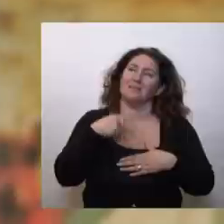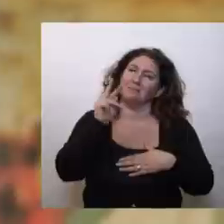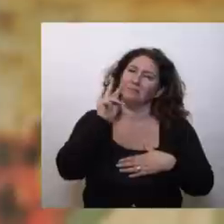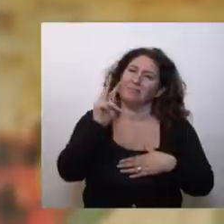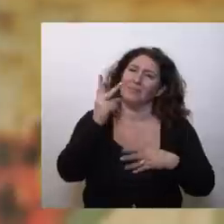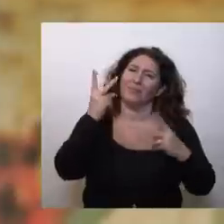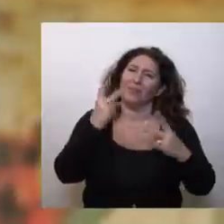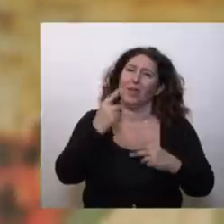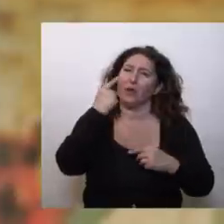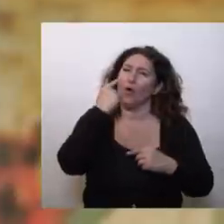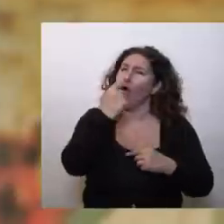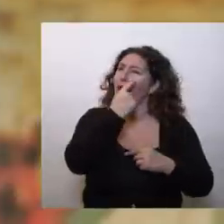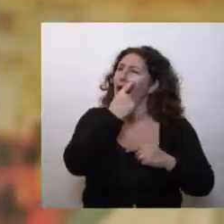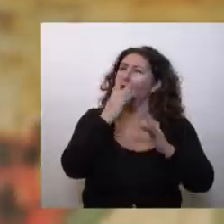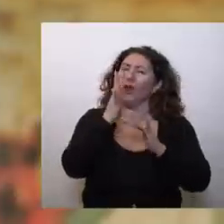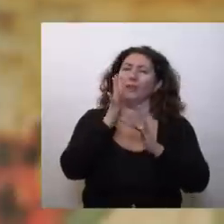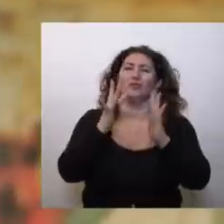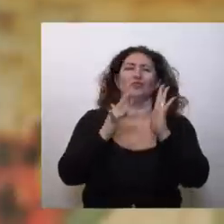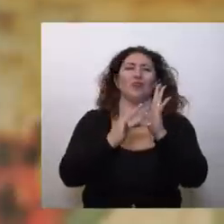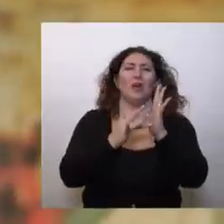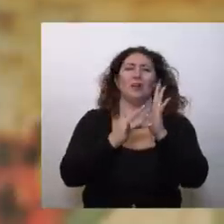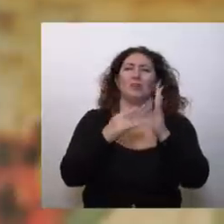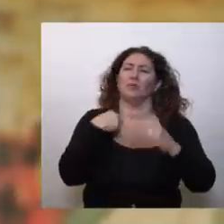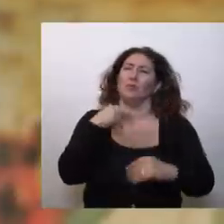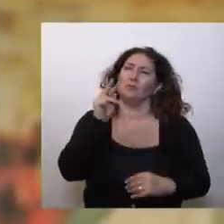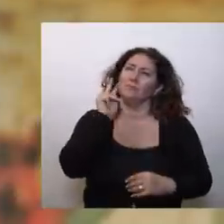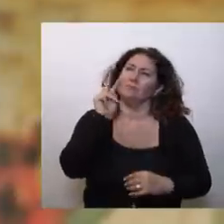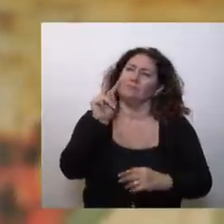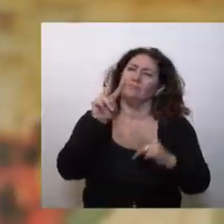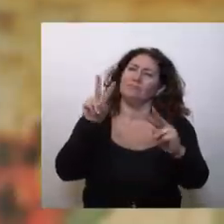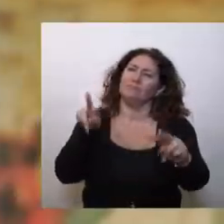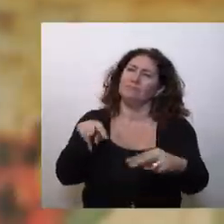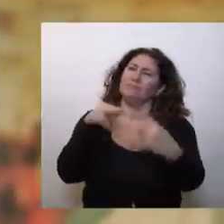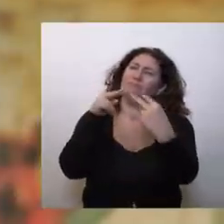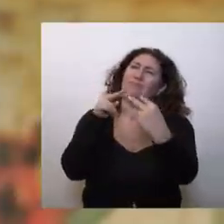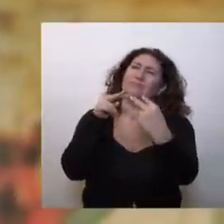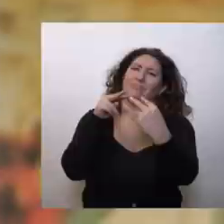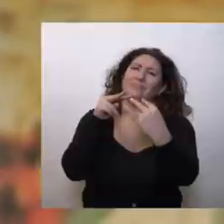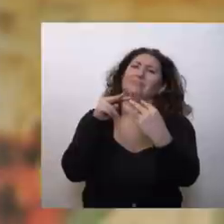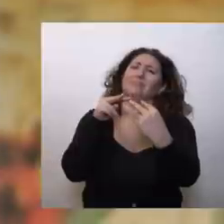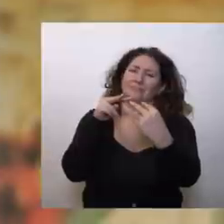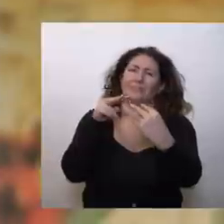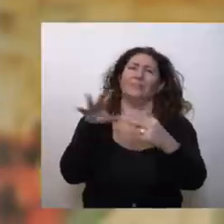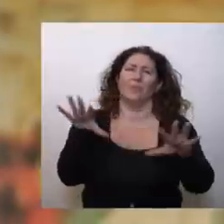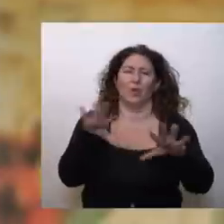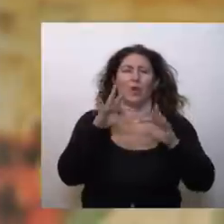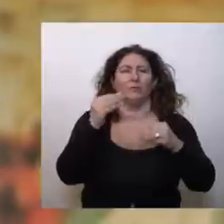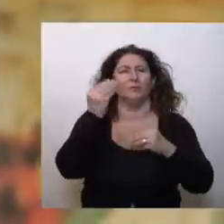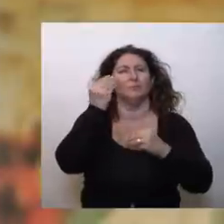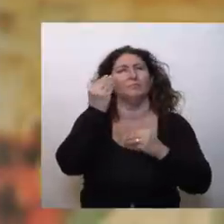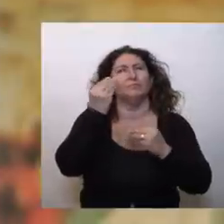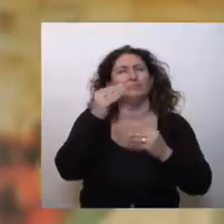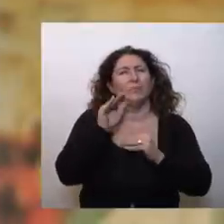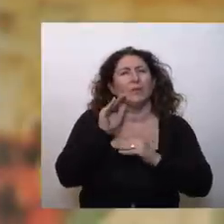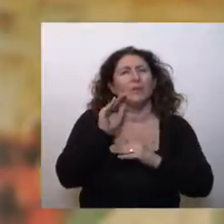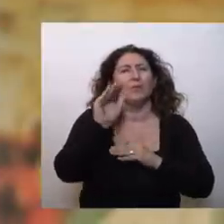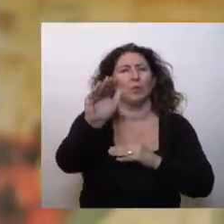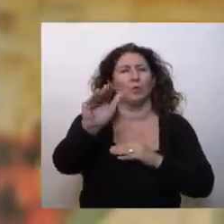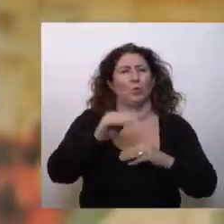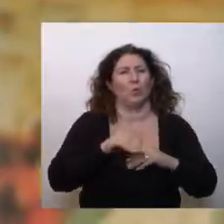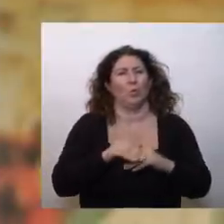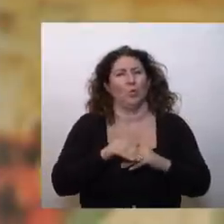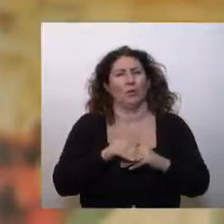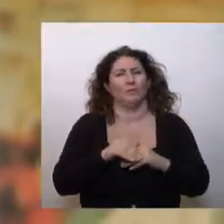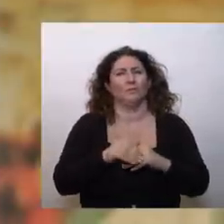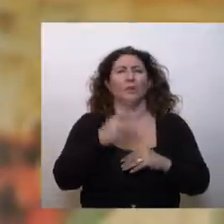Cristo, siamo invitati a discernere un nuovo orizzonte, oltre la